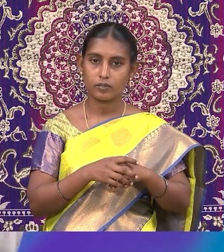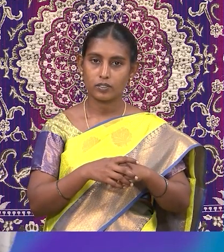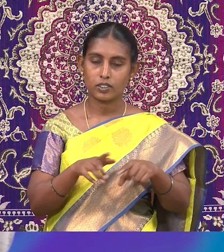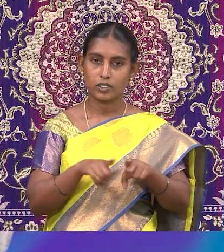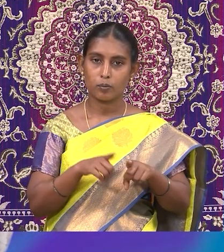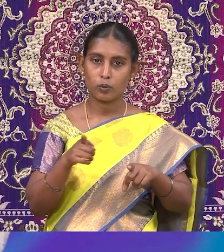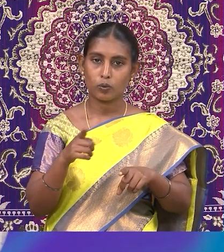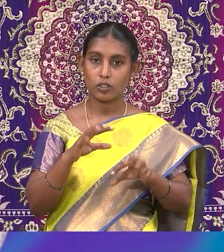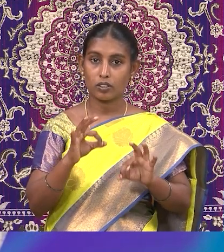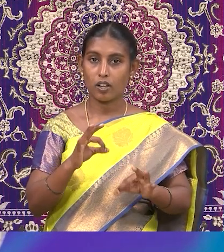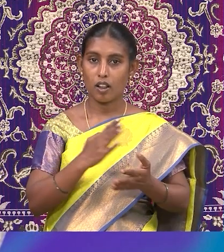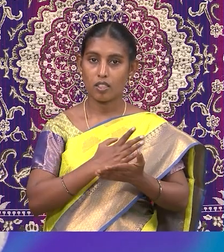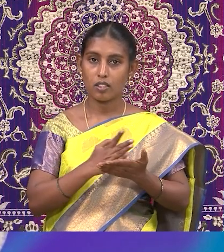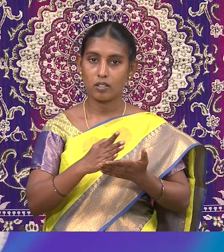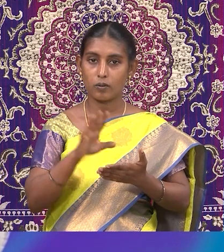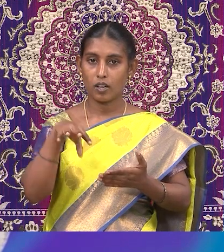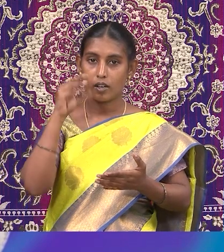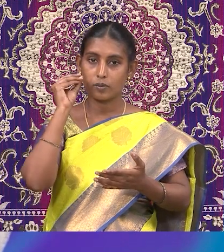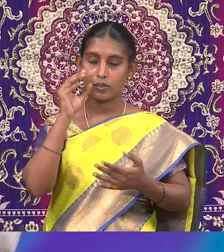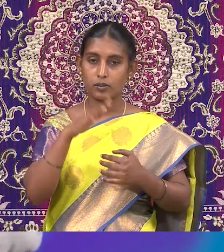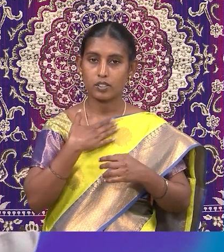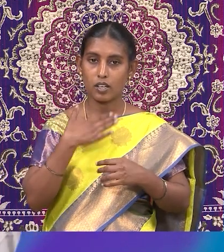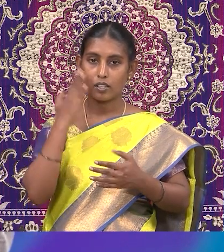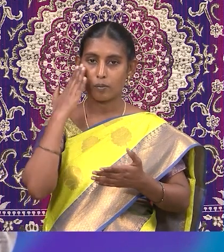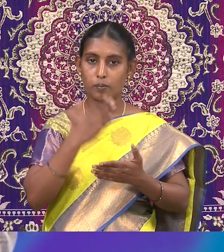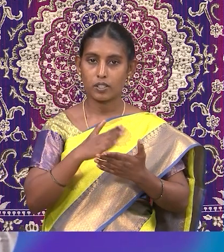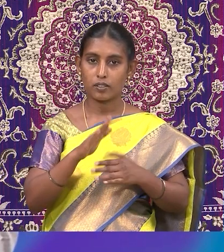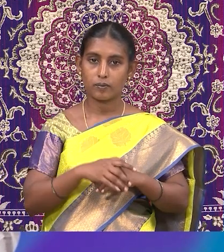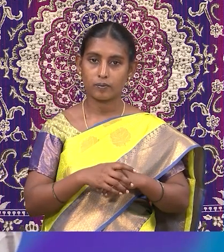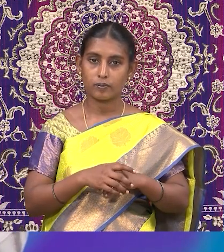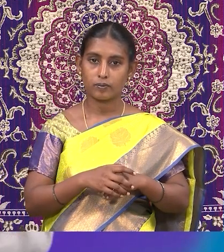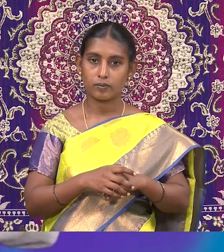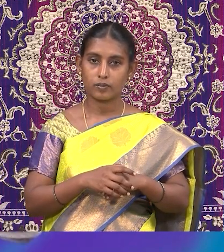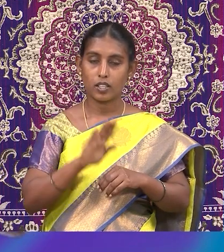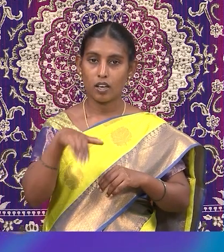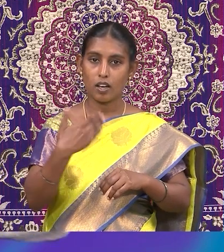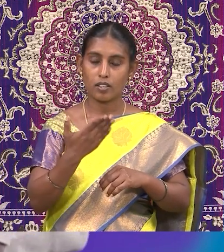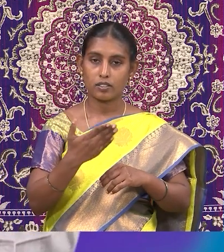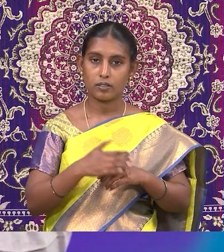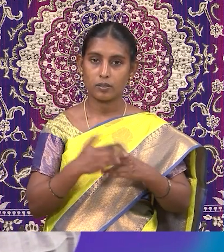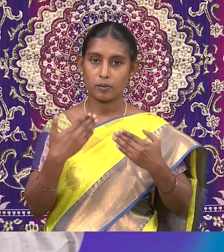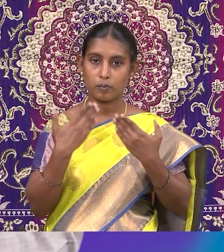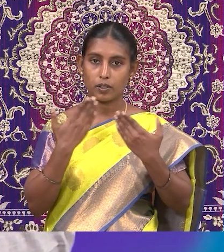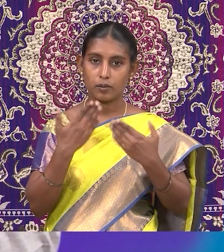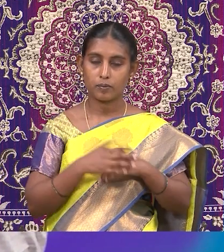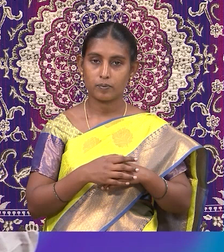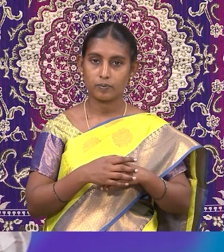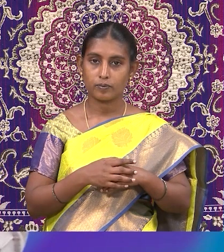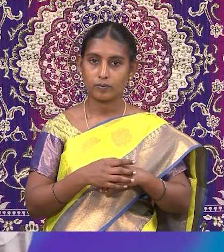அப்போ உங்களுக்கு இந்த விஷயம் ரொம்ப தெளிவாக புரிஞ்சிருக்கணும் என்று நான் நம்புகின்றேன். அடுத்த வகுப்பிலே